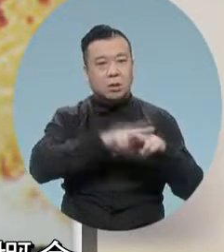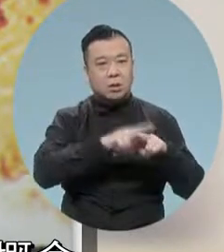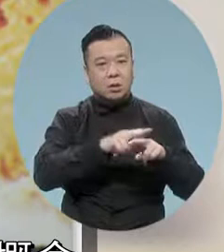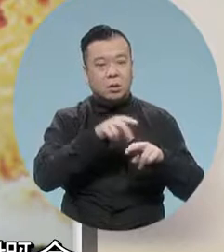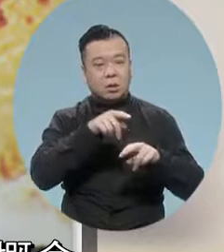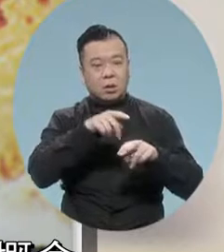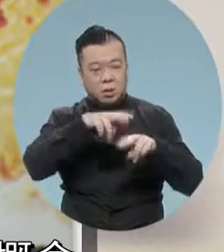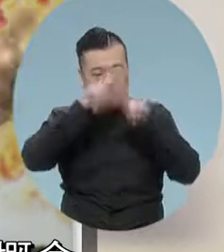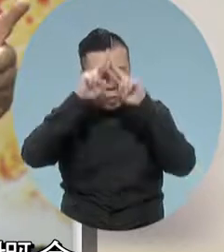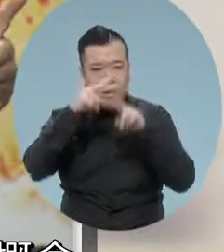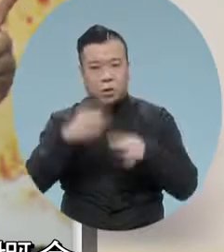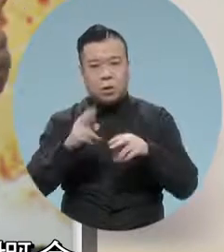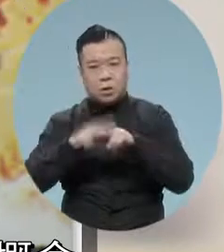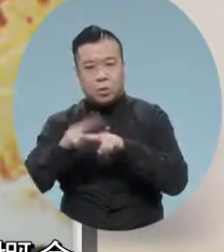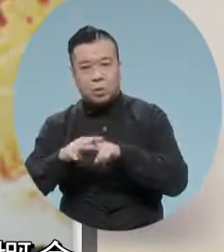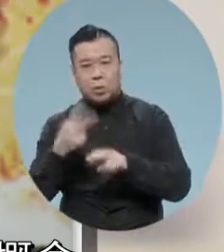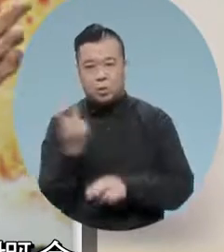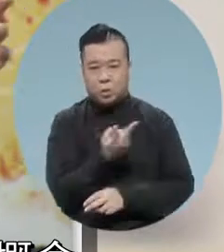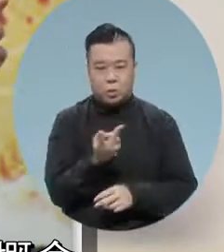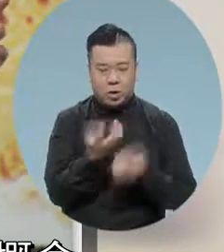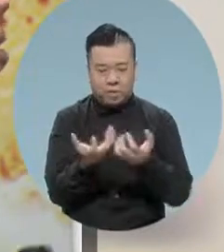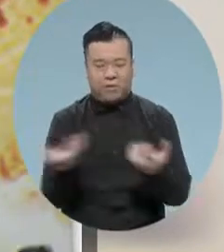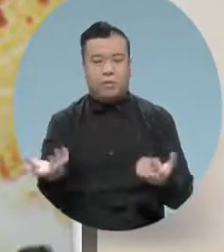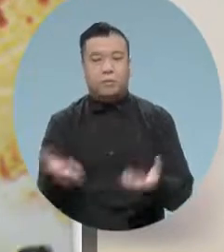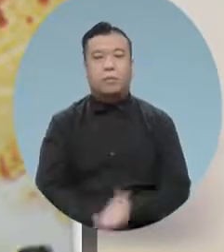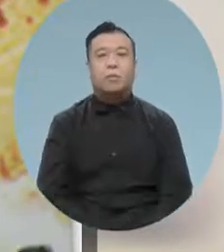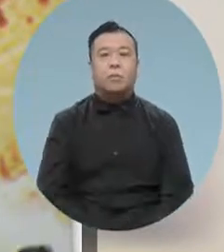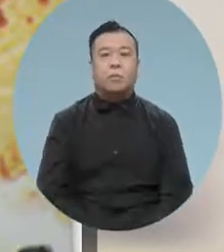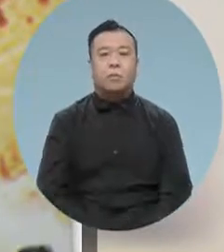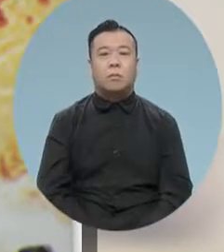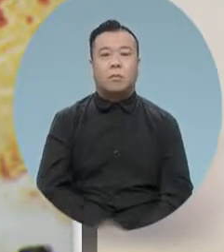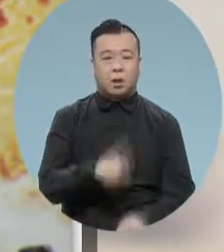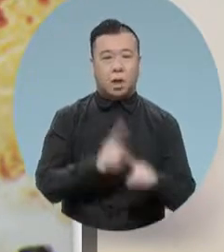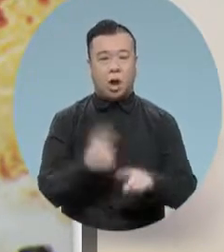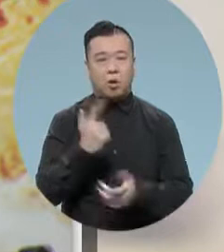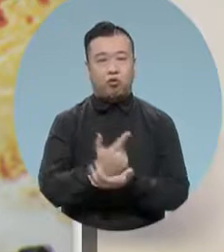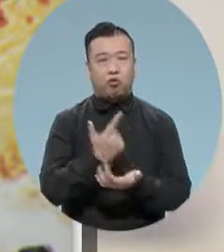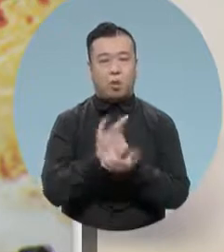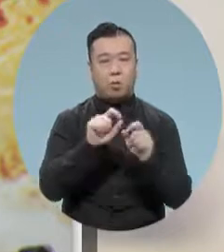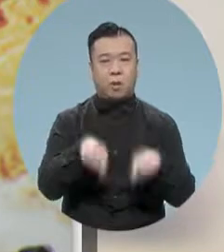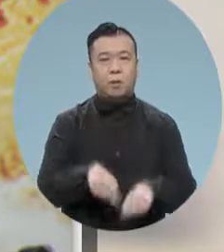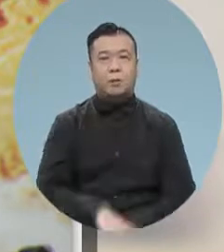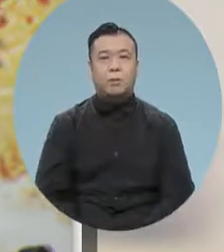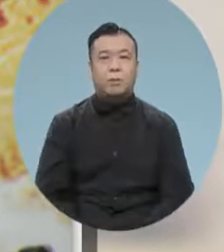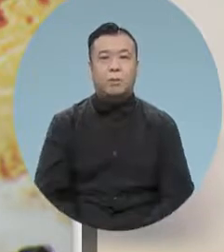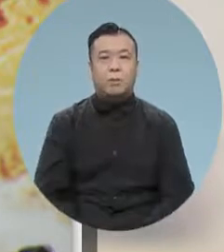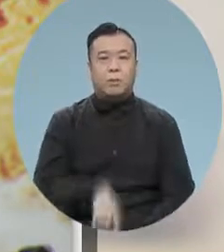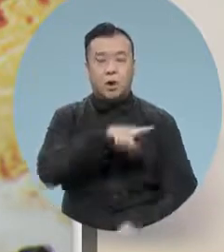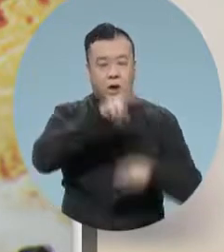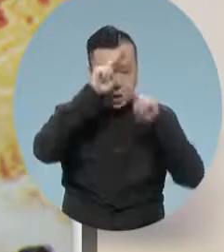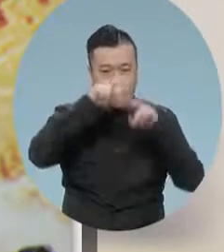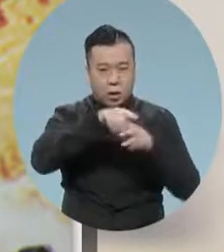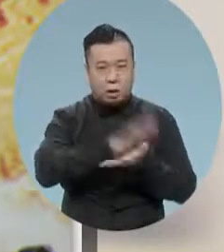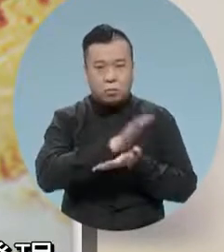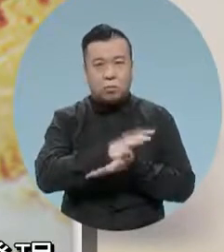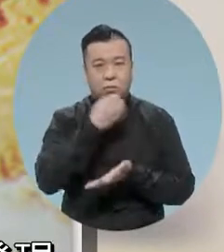中共同中国呢个概念。嗱，呢一个系好重要嘅问题。喺中国共产党嘅整个经